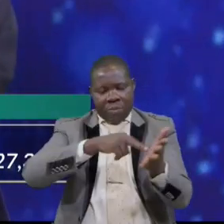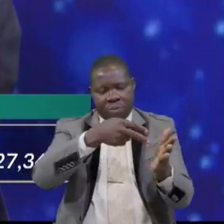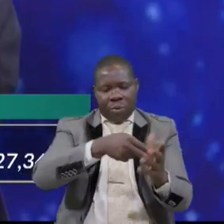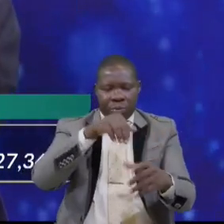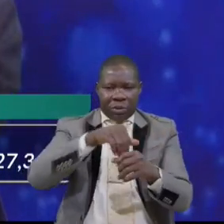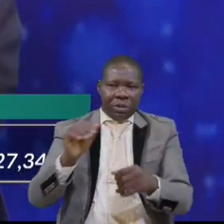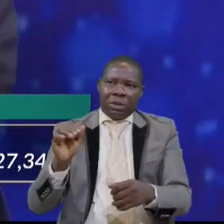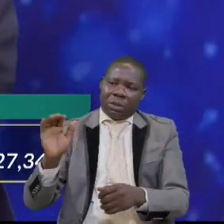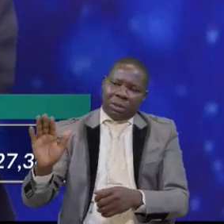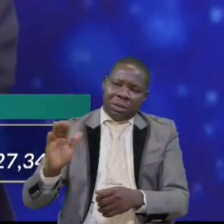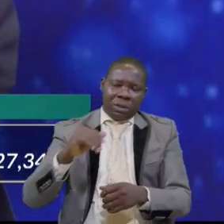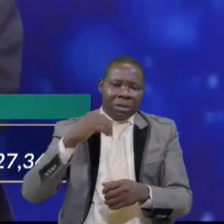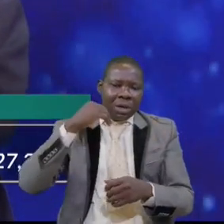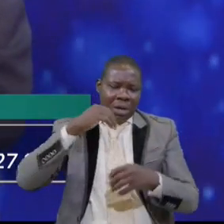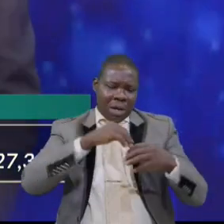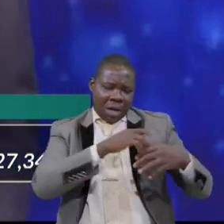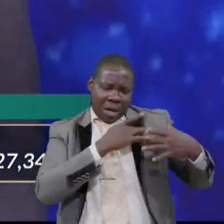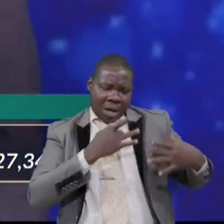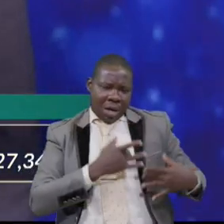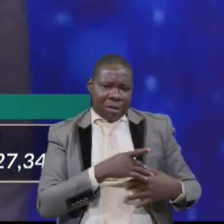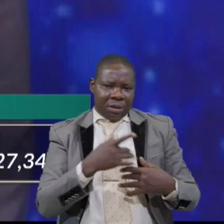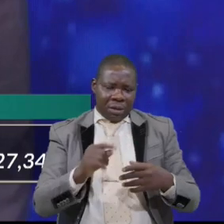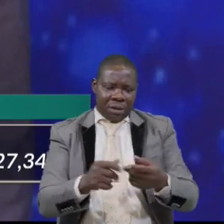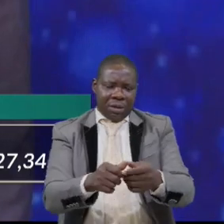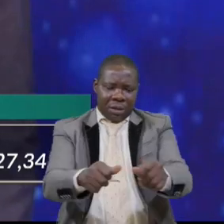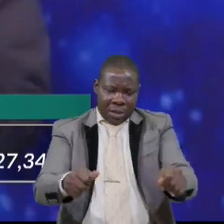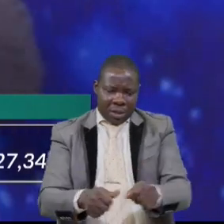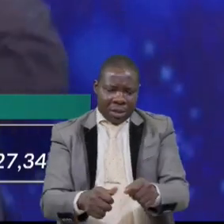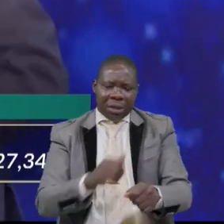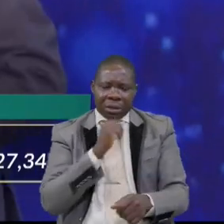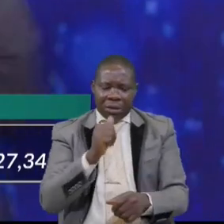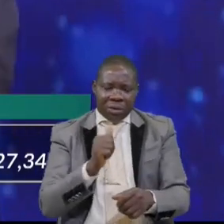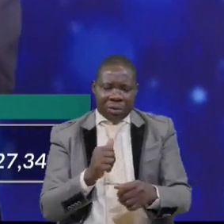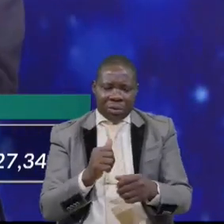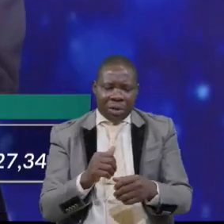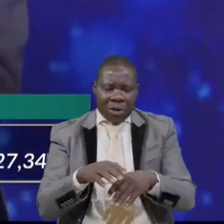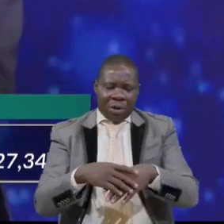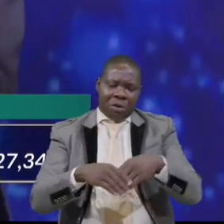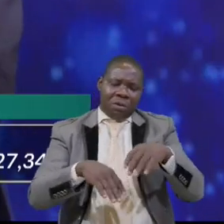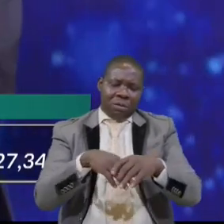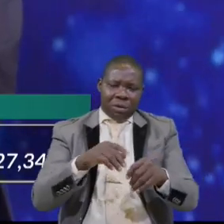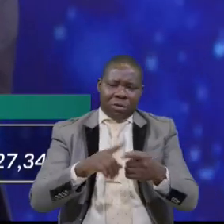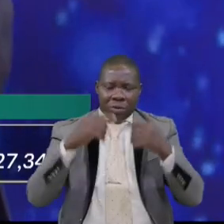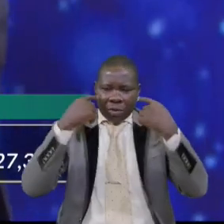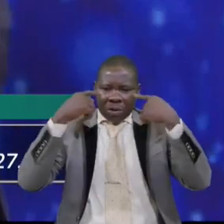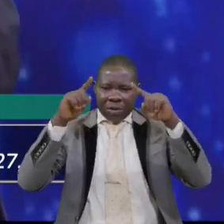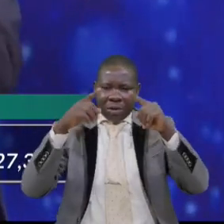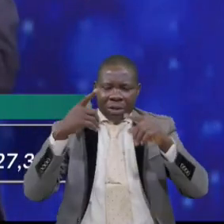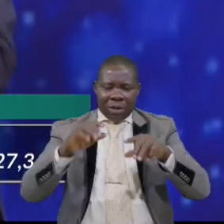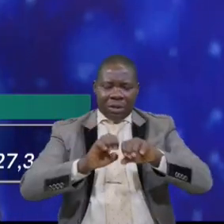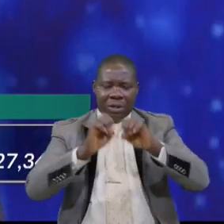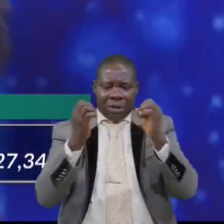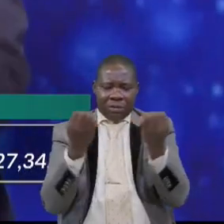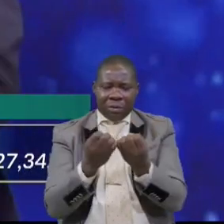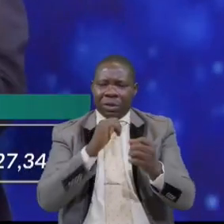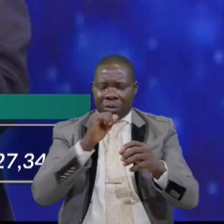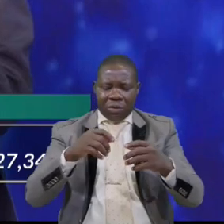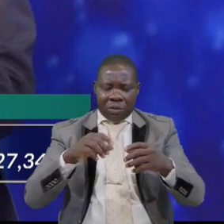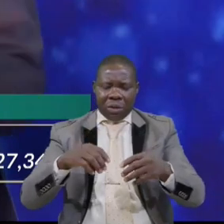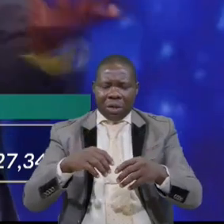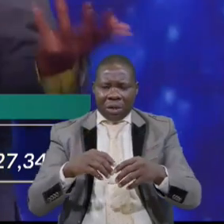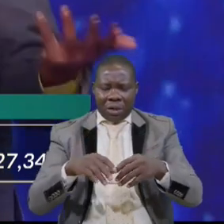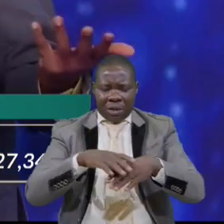l'environnement, n'était pas approprié pour l'excellence. L'environnement n'était pas approprié